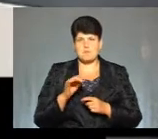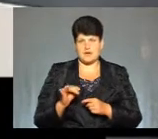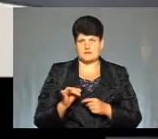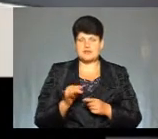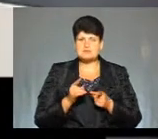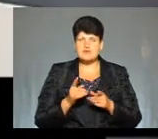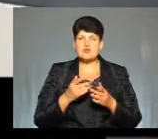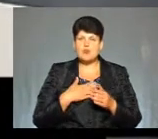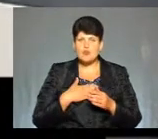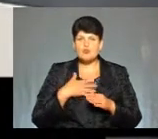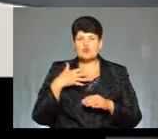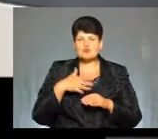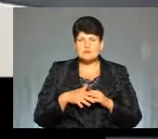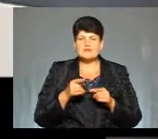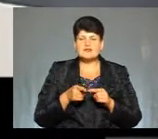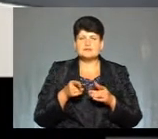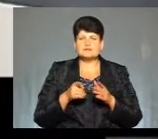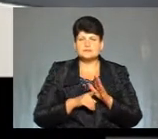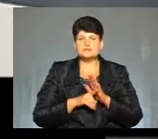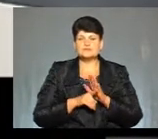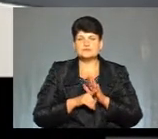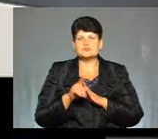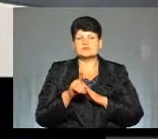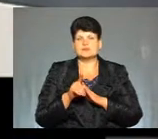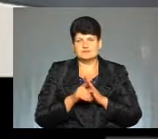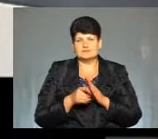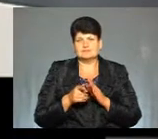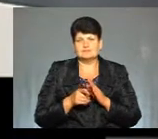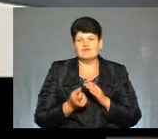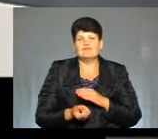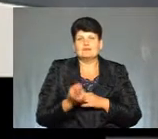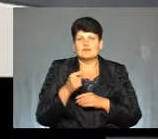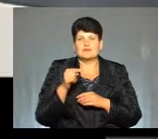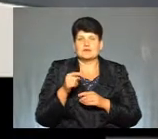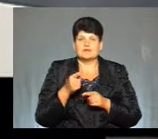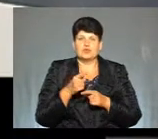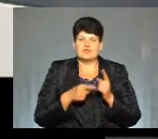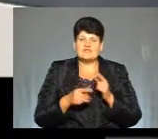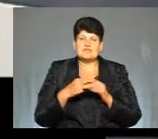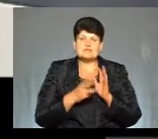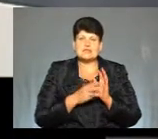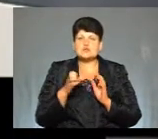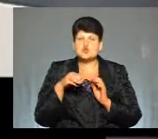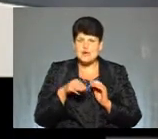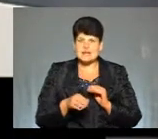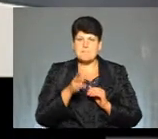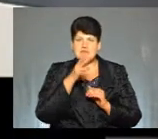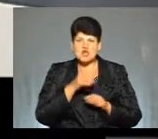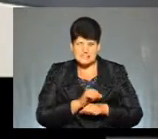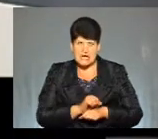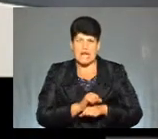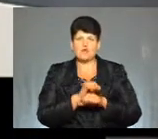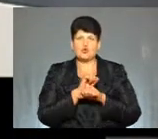моєму розумінні, він народився десь в кінці 18-го, в першій половині 19-го століття. І саме під час